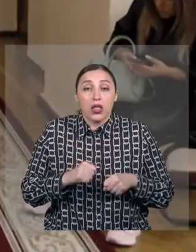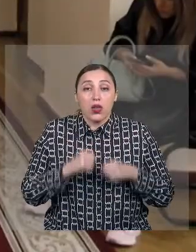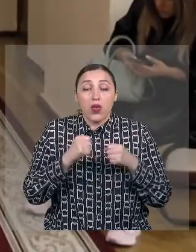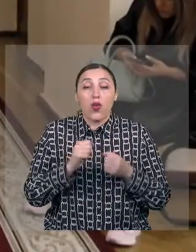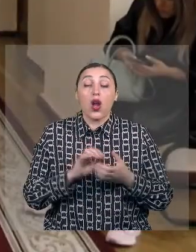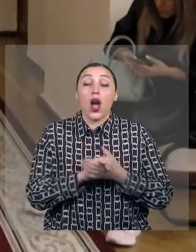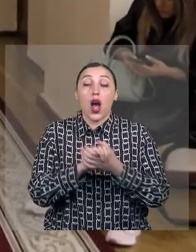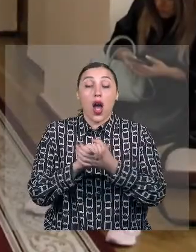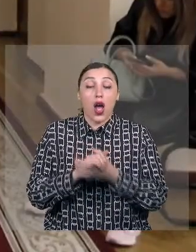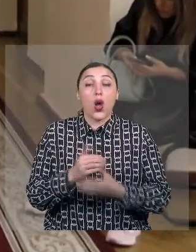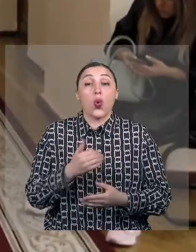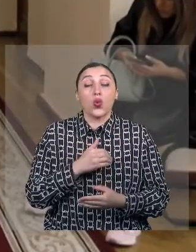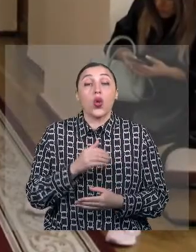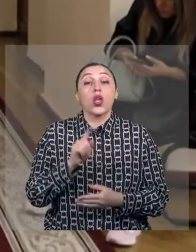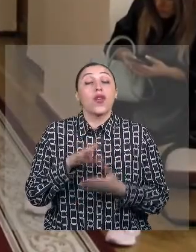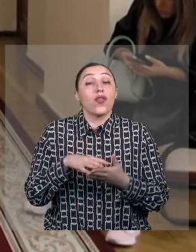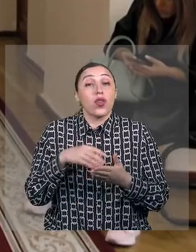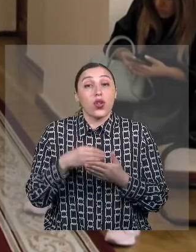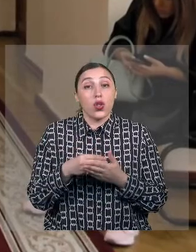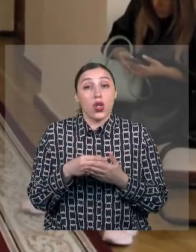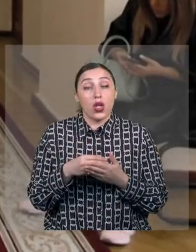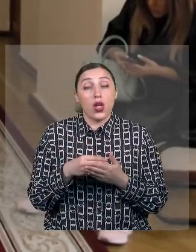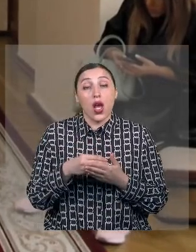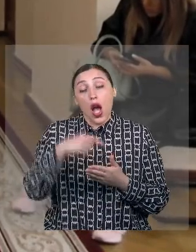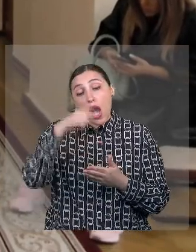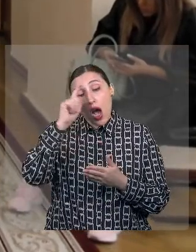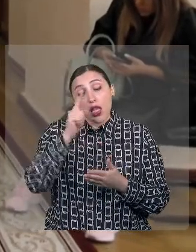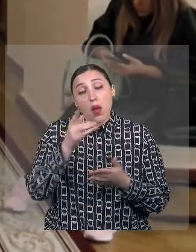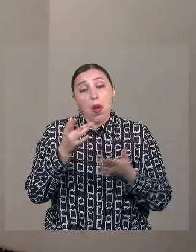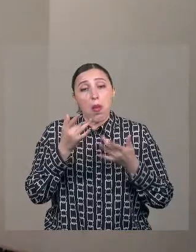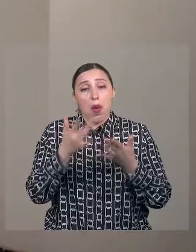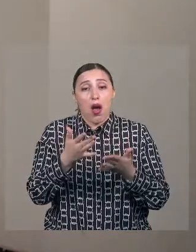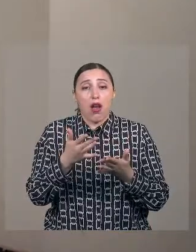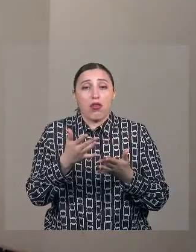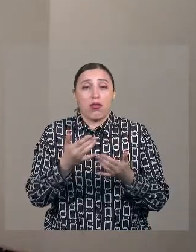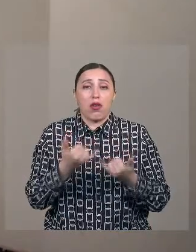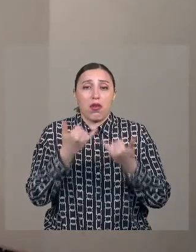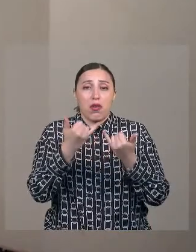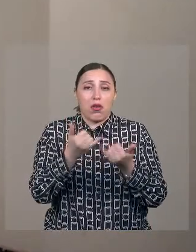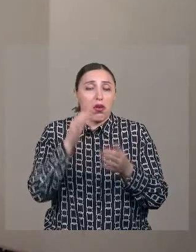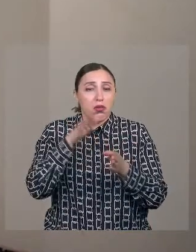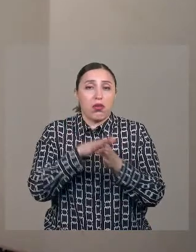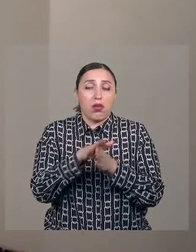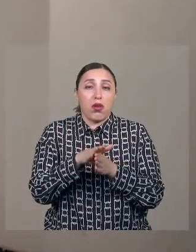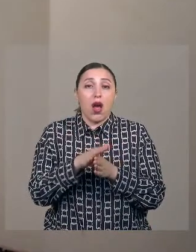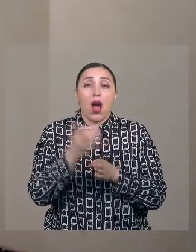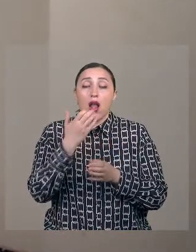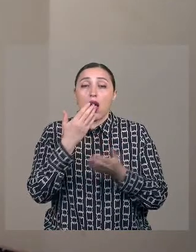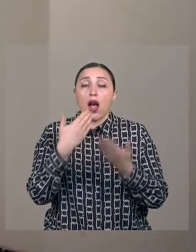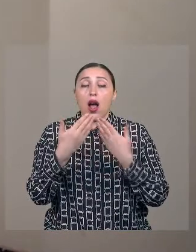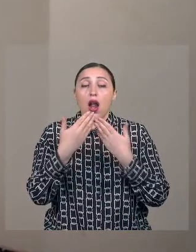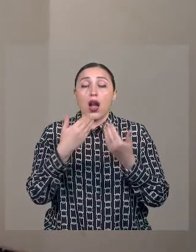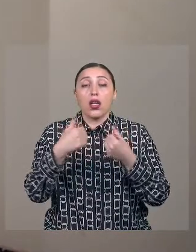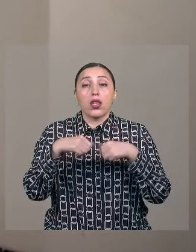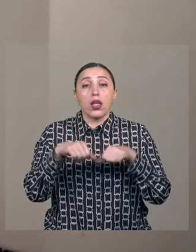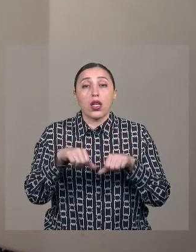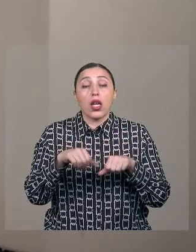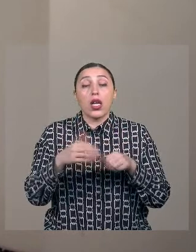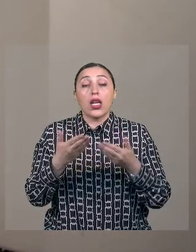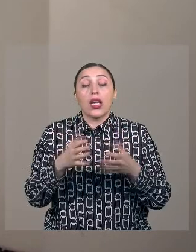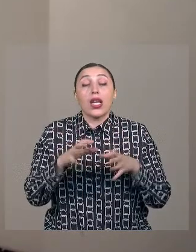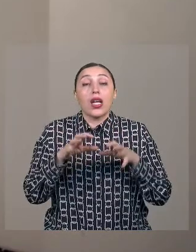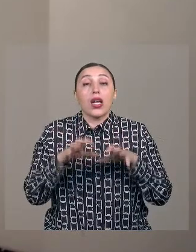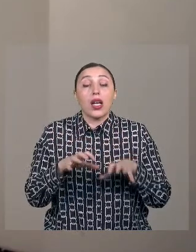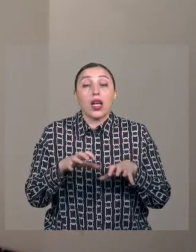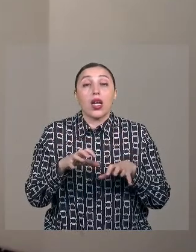գնով խաղաղության, և դա նշանակում է բավարարել Ադրբեջանի պահանջները։ Արտաքին հարաբերությունների հանձնաժողովի ներկայիս ղեկավար